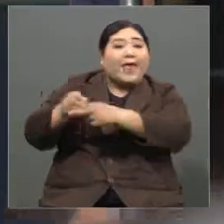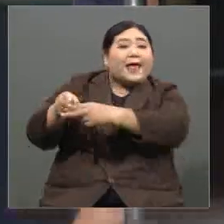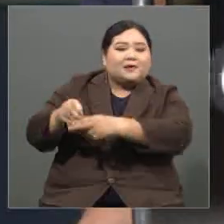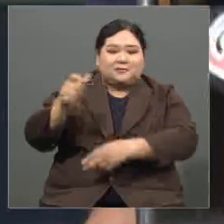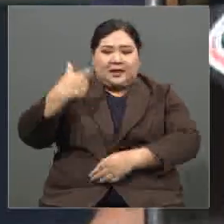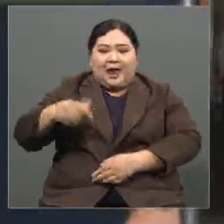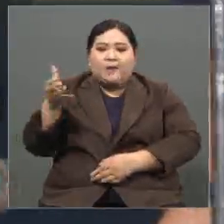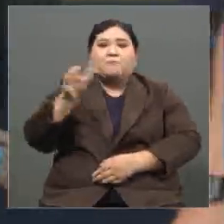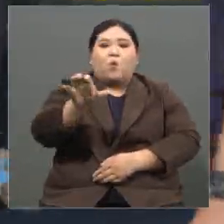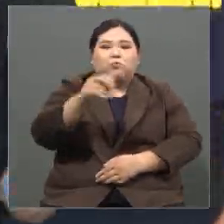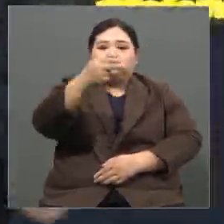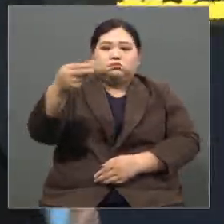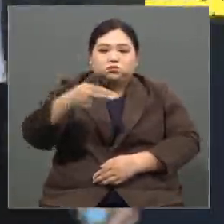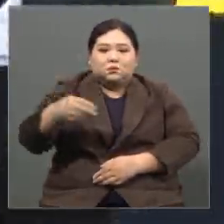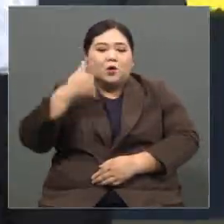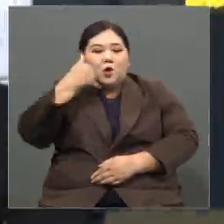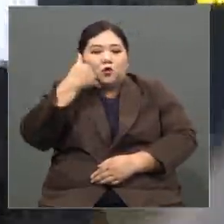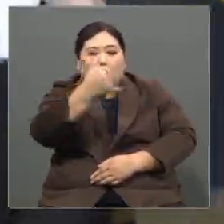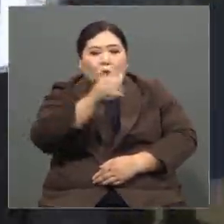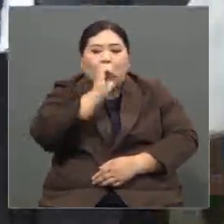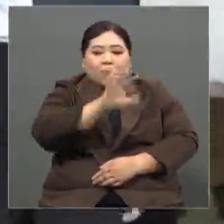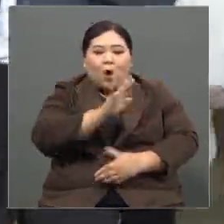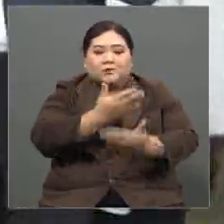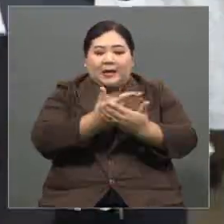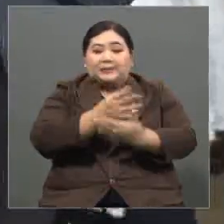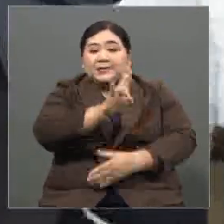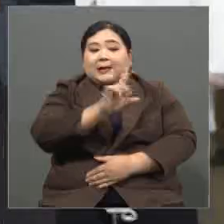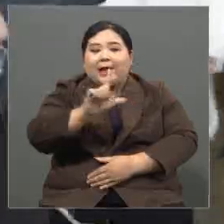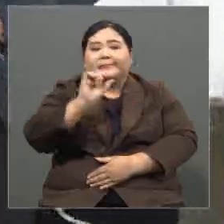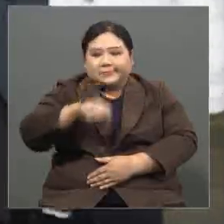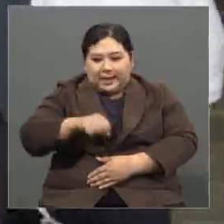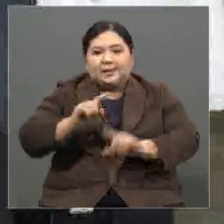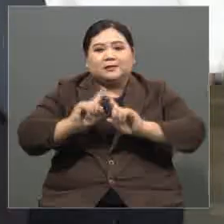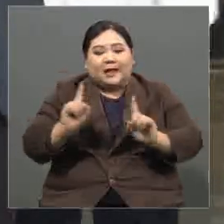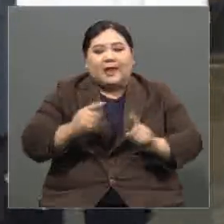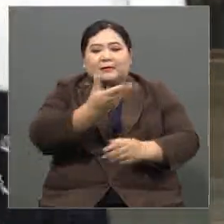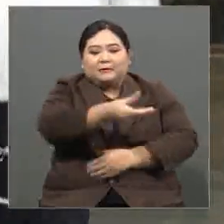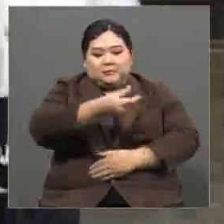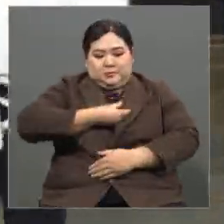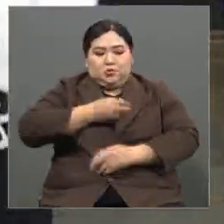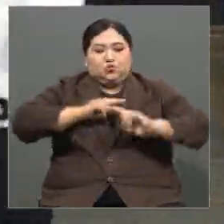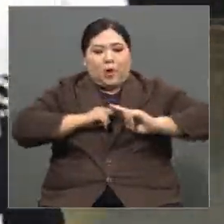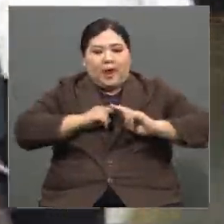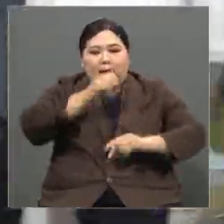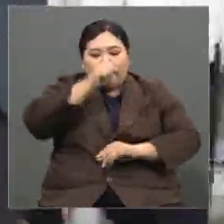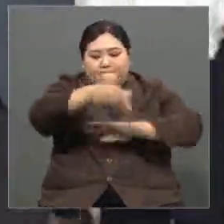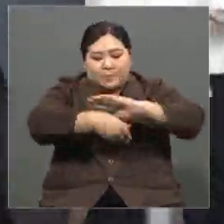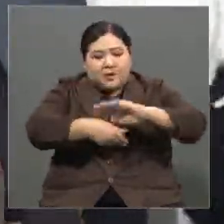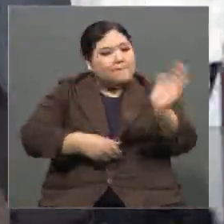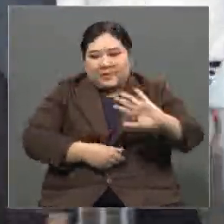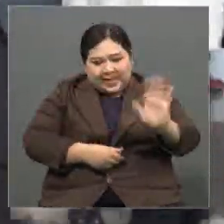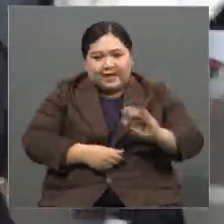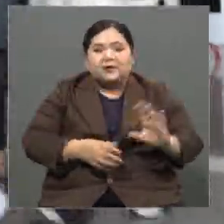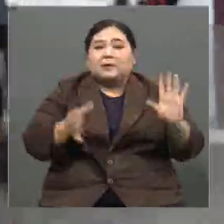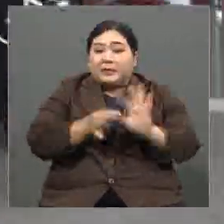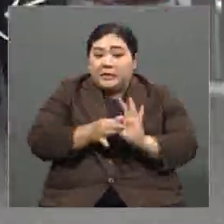นะว่ายืนยันว่าไอ้ 7ล้านเนี่ยไม่ใช่เรียกมาเข้าตัวเองไม่ใช่เป็นเป็นแบบว่าค่าปิดปากแต่ว่ามันคือเงินเอ่อของ